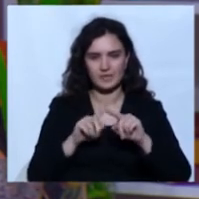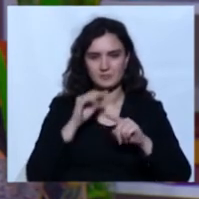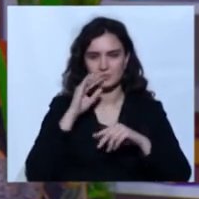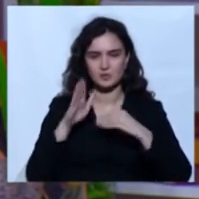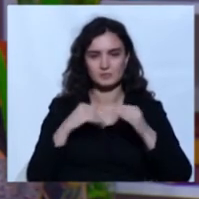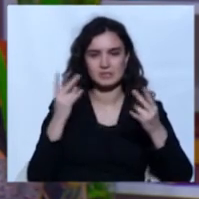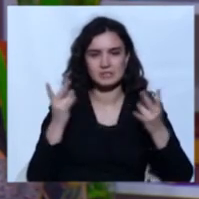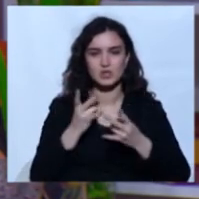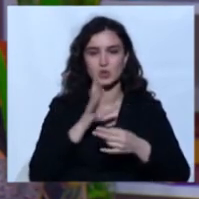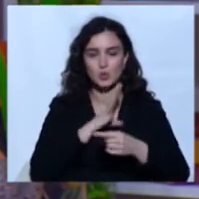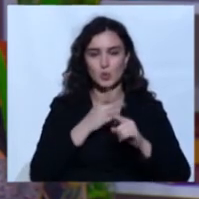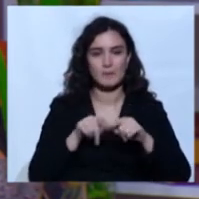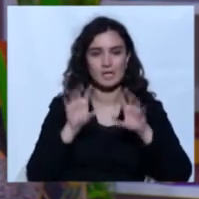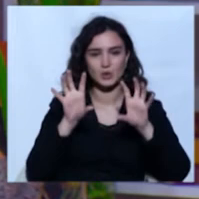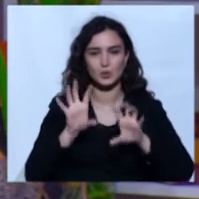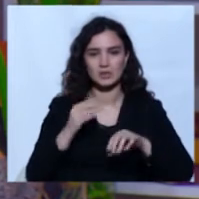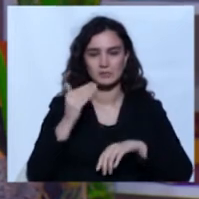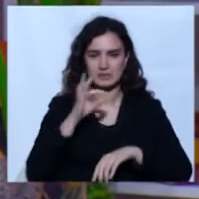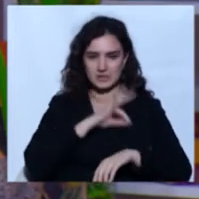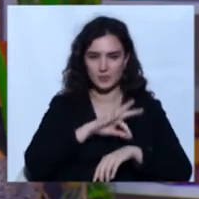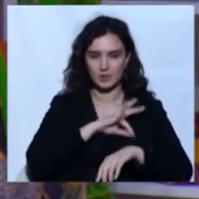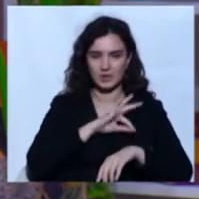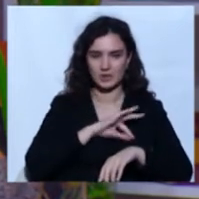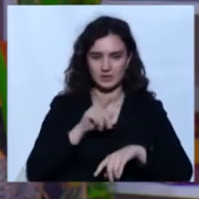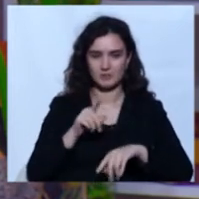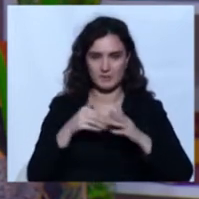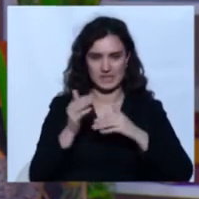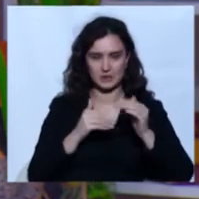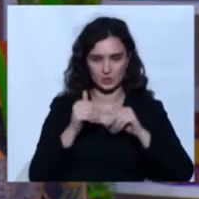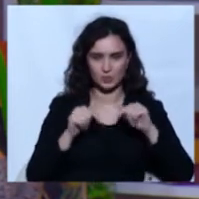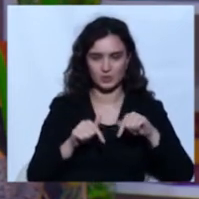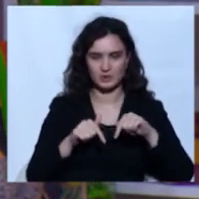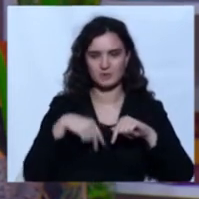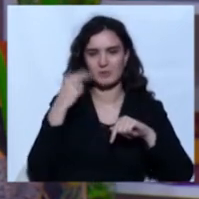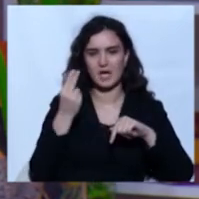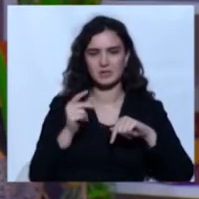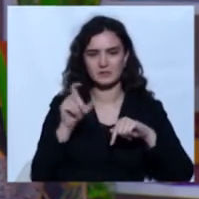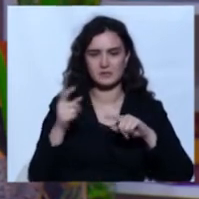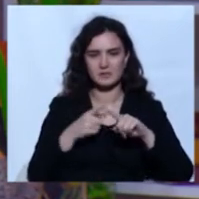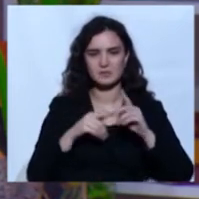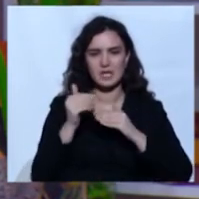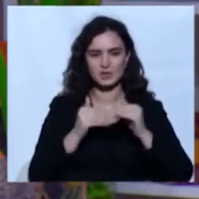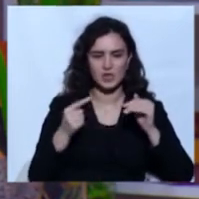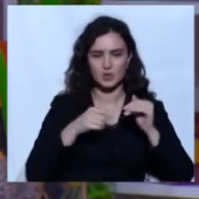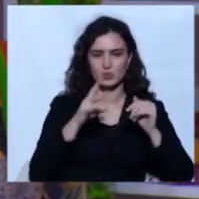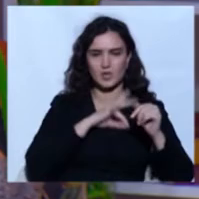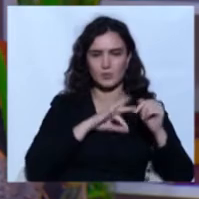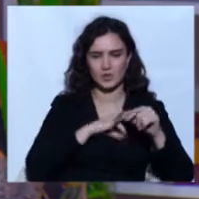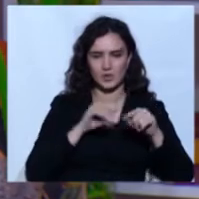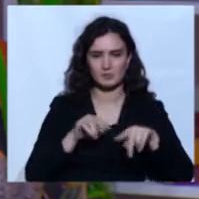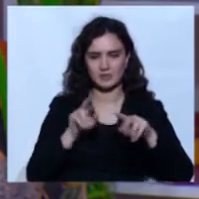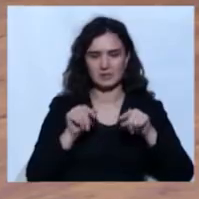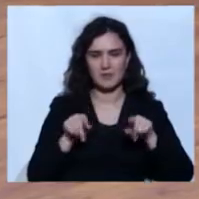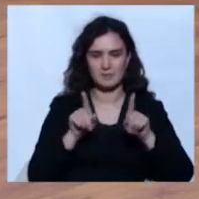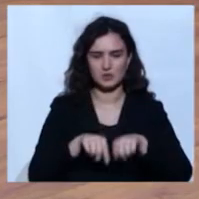შემდეგ საჭირო იყო ამ კანონების გამოყენება პრაქტიკულად. მხატვრებს ეს პრაქტიკაში უნდა გამოეყენებინა და